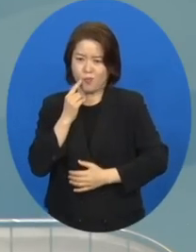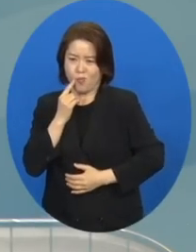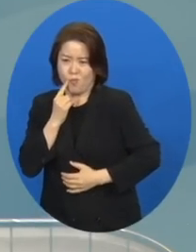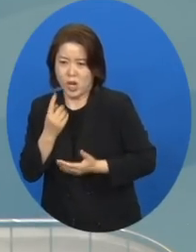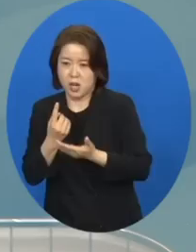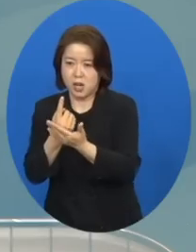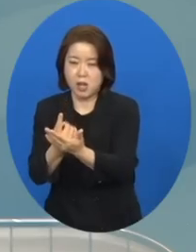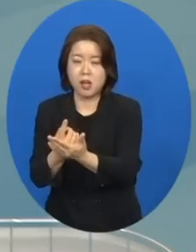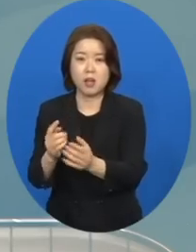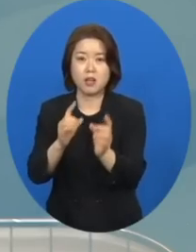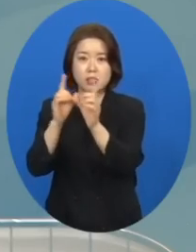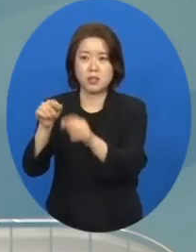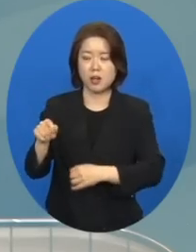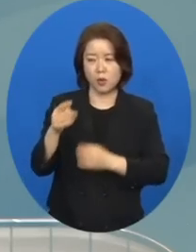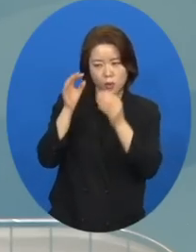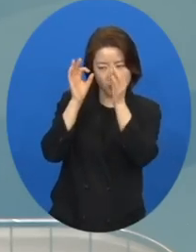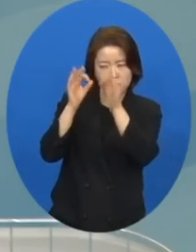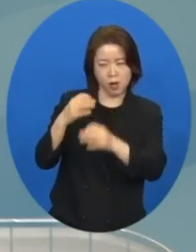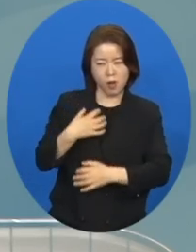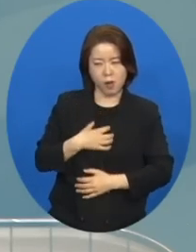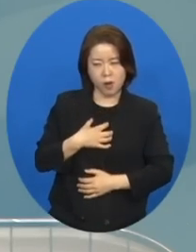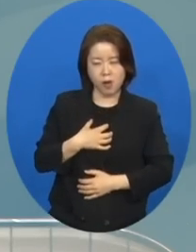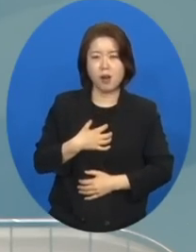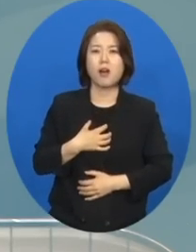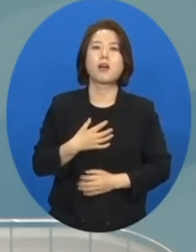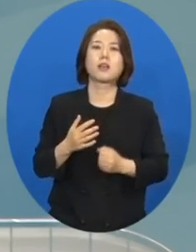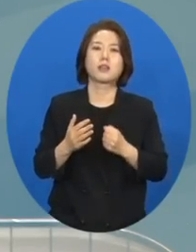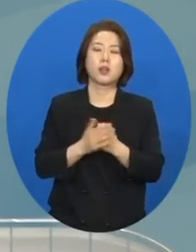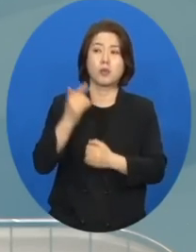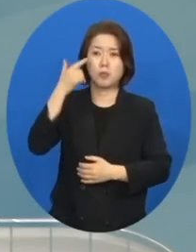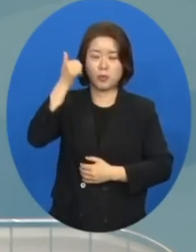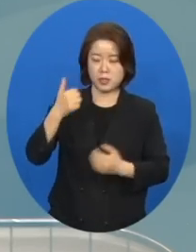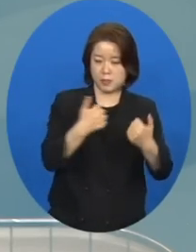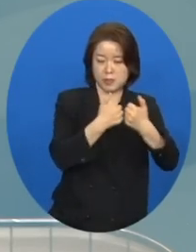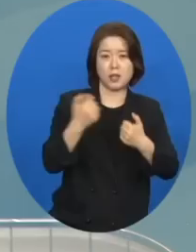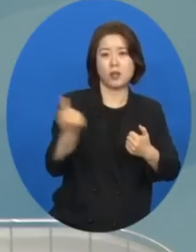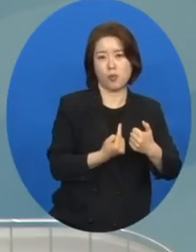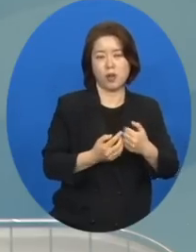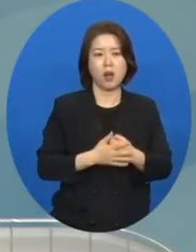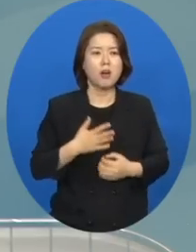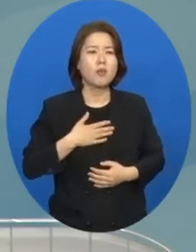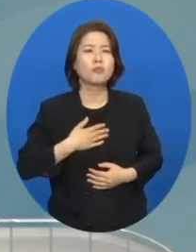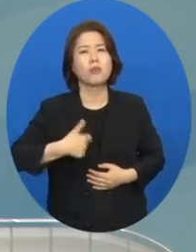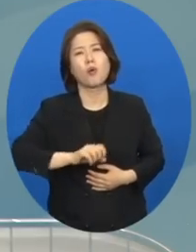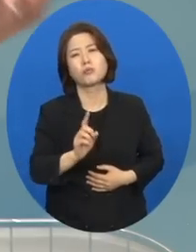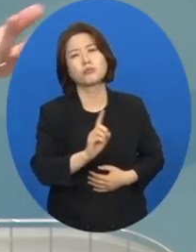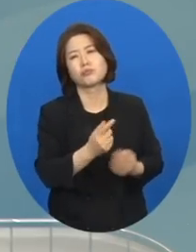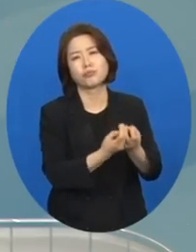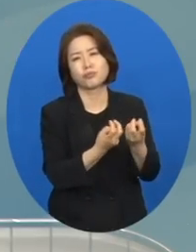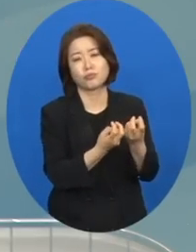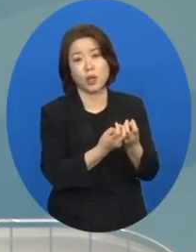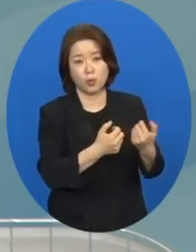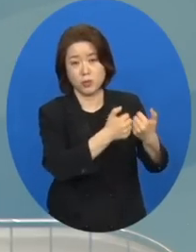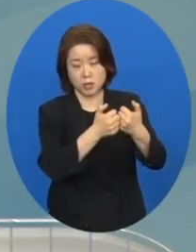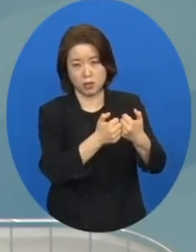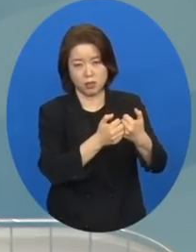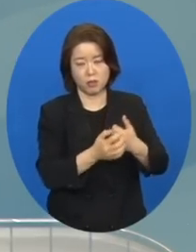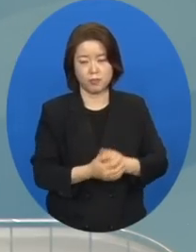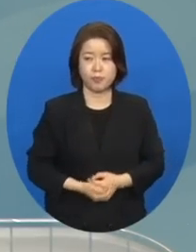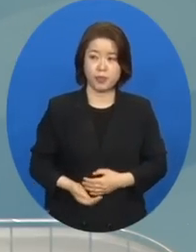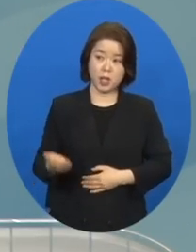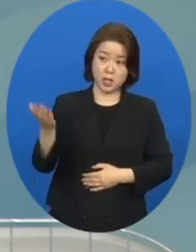돼서 목사님을 찾아 온 거예요 우리 아들 어떡하냐 이거예요 아니 그때 고등학교때 그러면